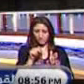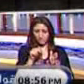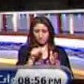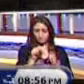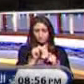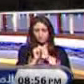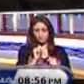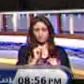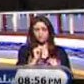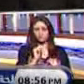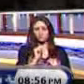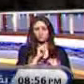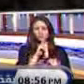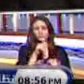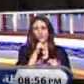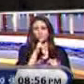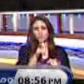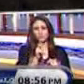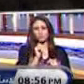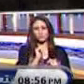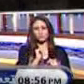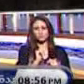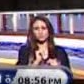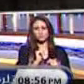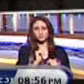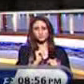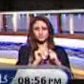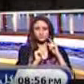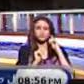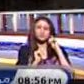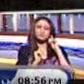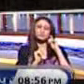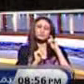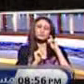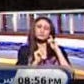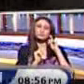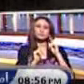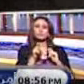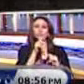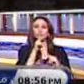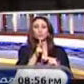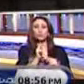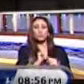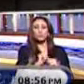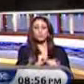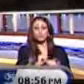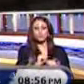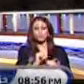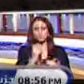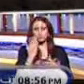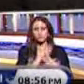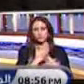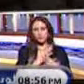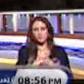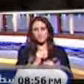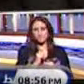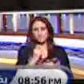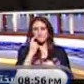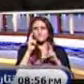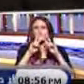لحضرتك بس عشان ايه المقدمه، علشان نقول اتفضل. بس للراي العام ان الناس كثيره اختلفت ان هناك رضاء